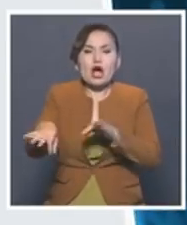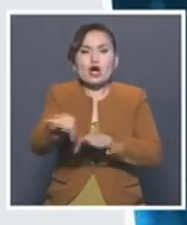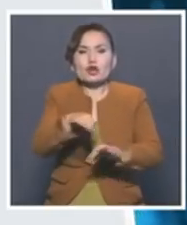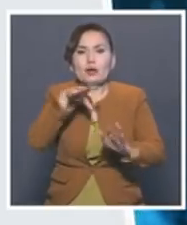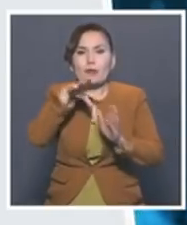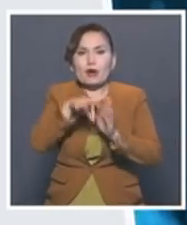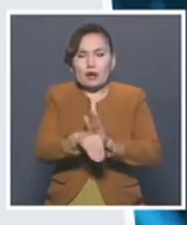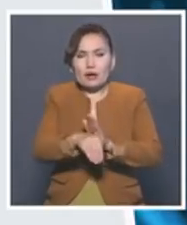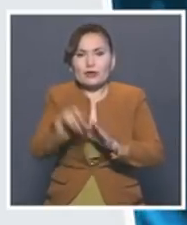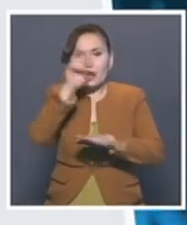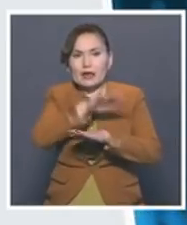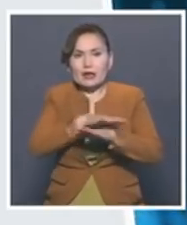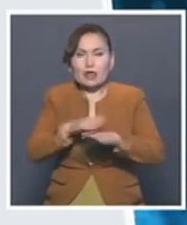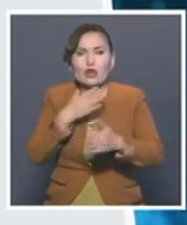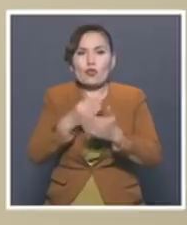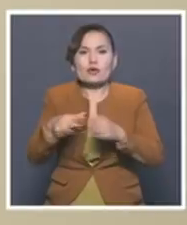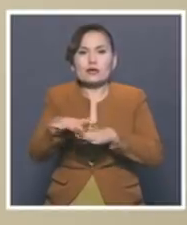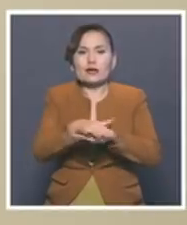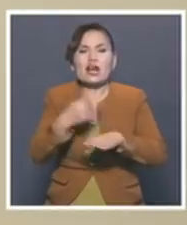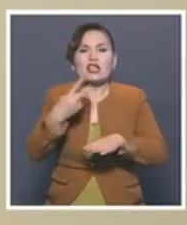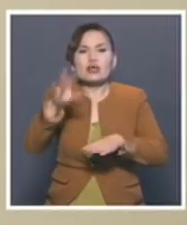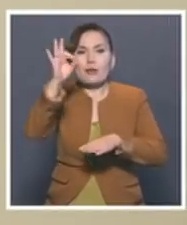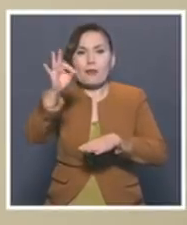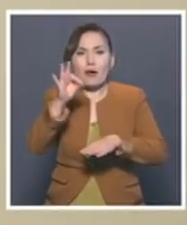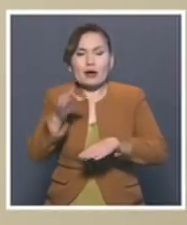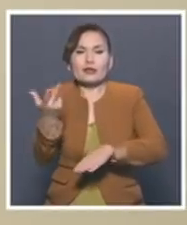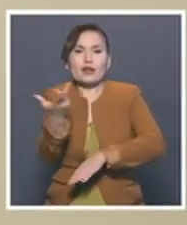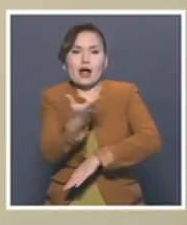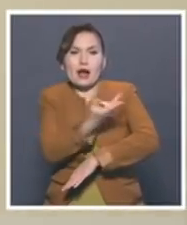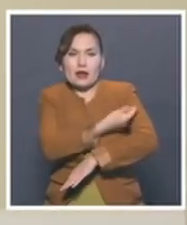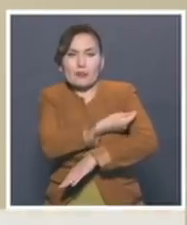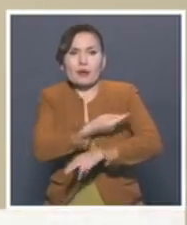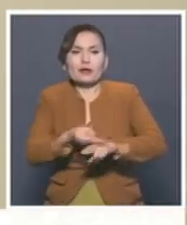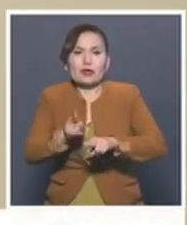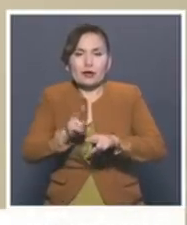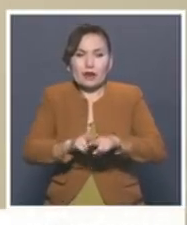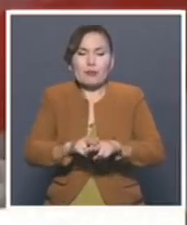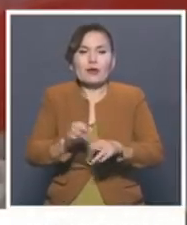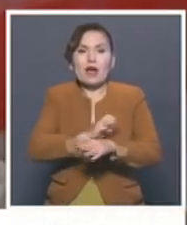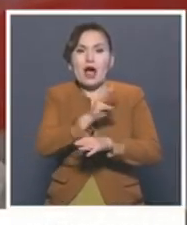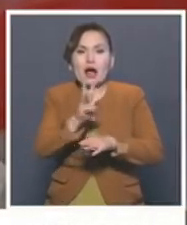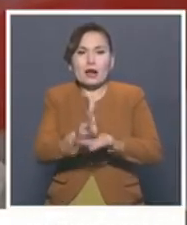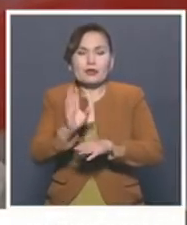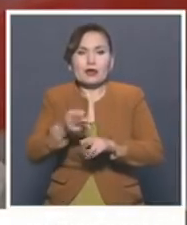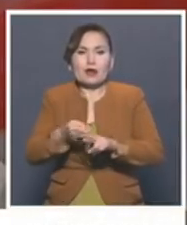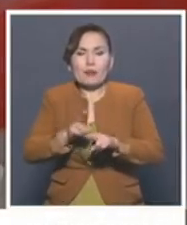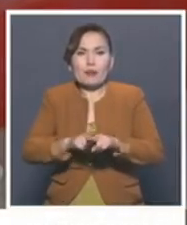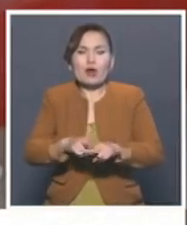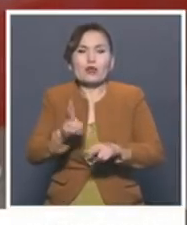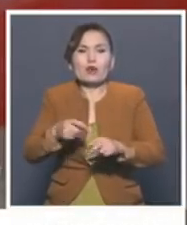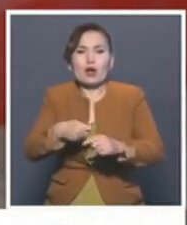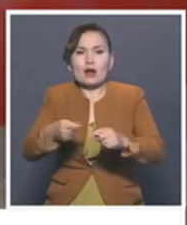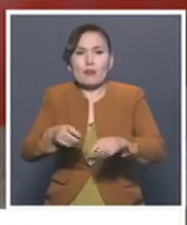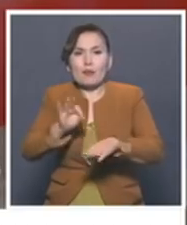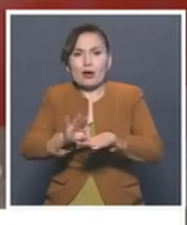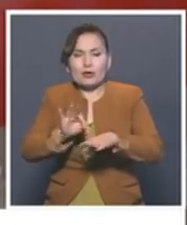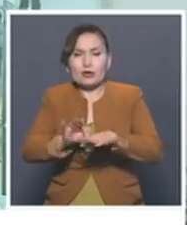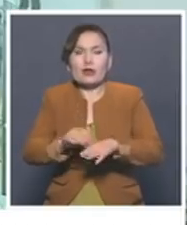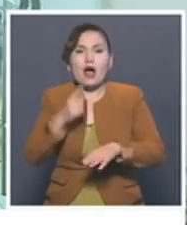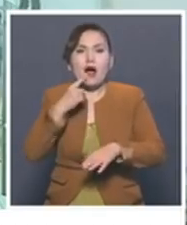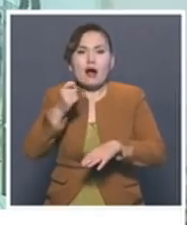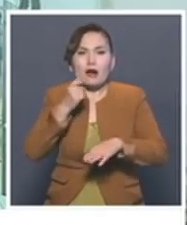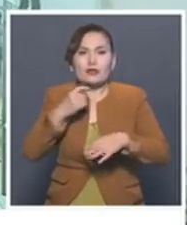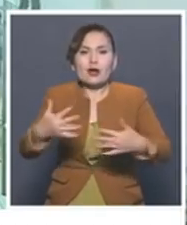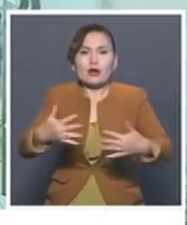елдер өз халқының 20% иммундау үшін CVI вакцинасымен қамтылады. Созылмалы ауруға шалдыққандар, қан диабеті мен